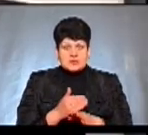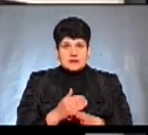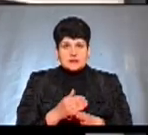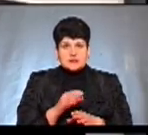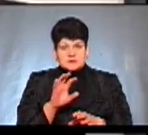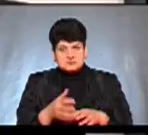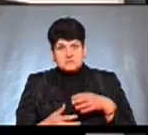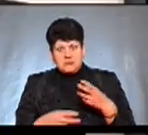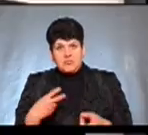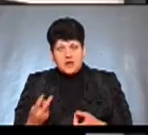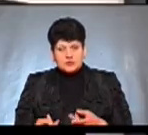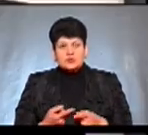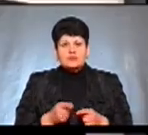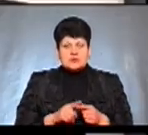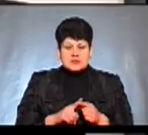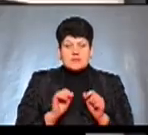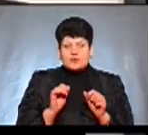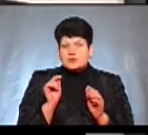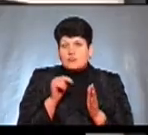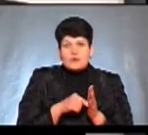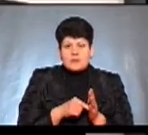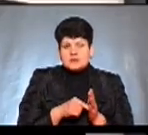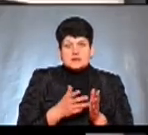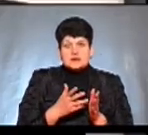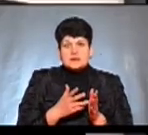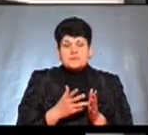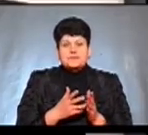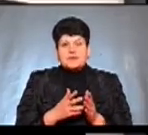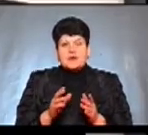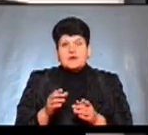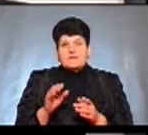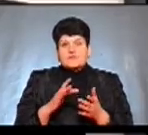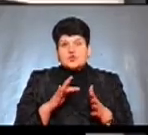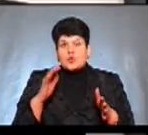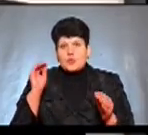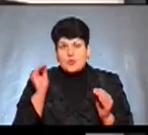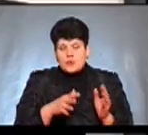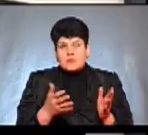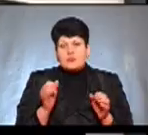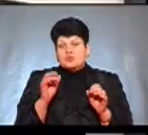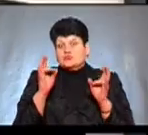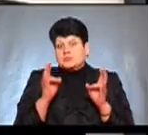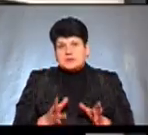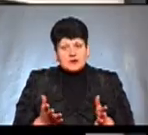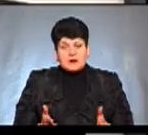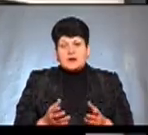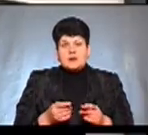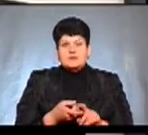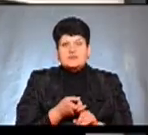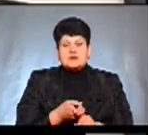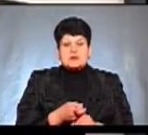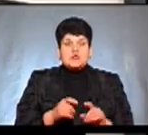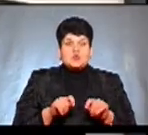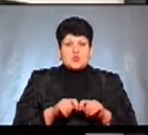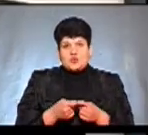прямо на колії. Тому цей уламок може потрапити і в лобове скло тепловозу, електровозу. Знову-таки, це може бути біда і пов'язана навіть з руйнуванням